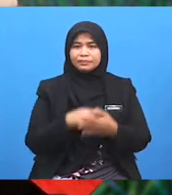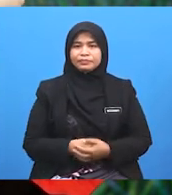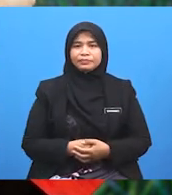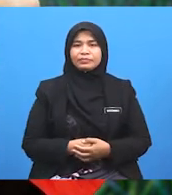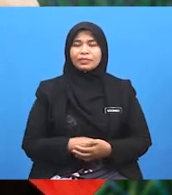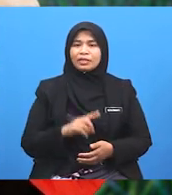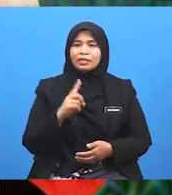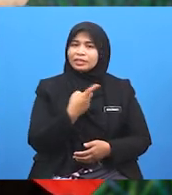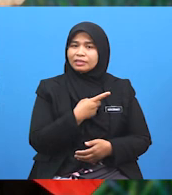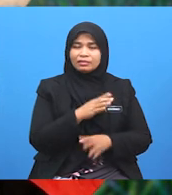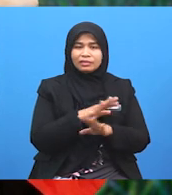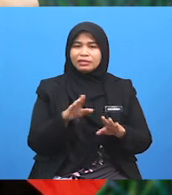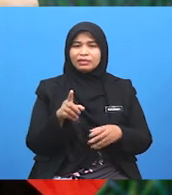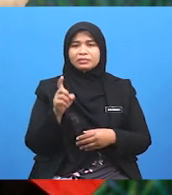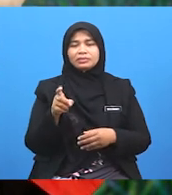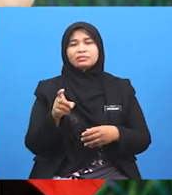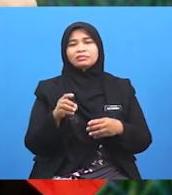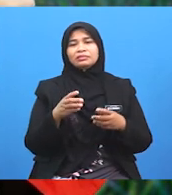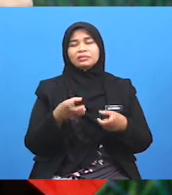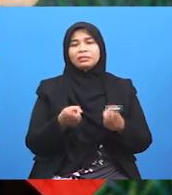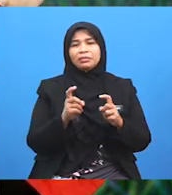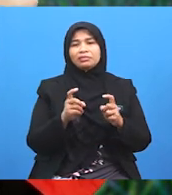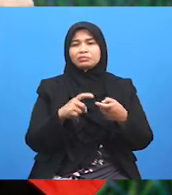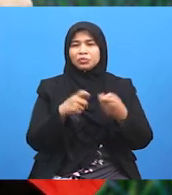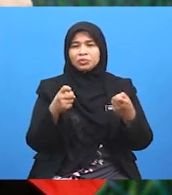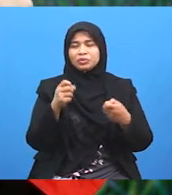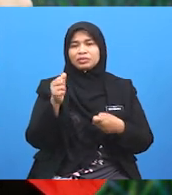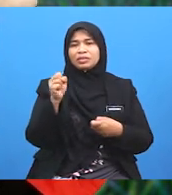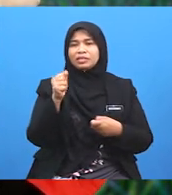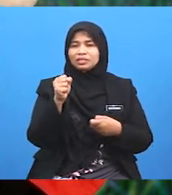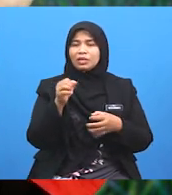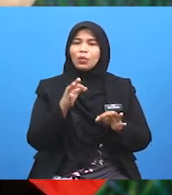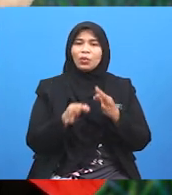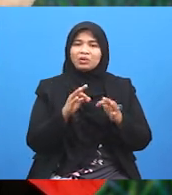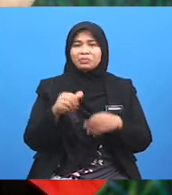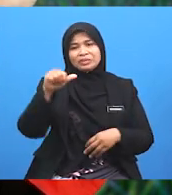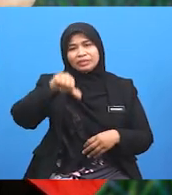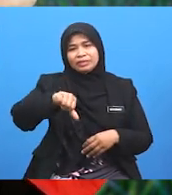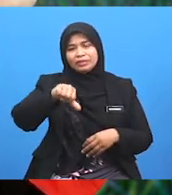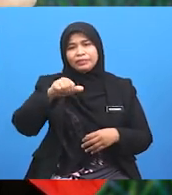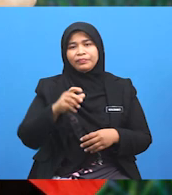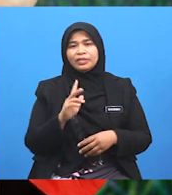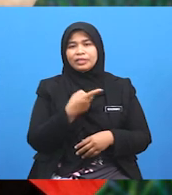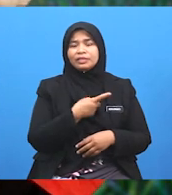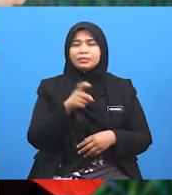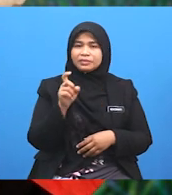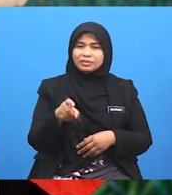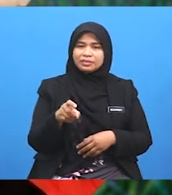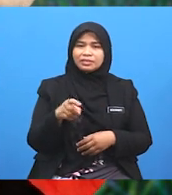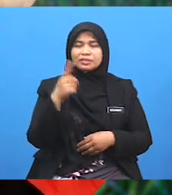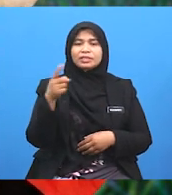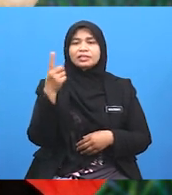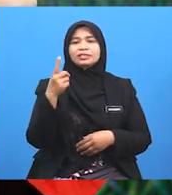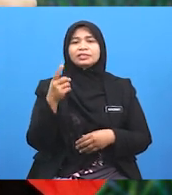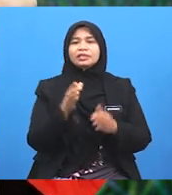Kita tidak harus cepat berputus asa walaupun gagal. Kita harus